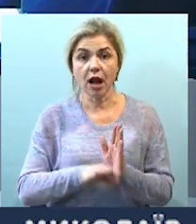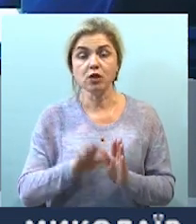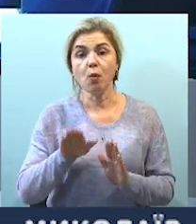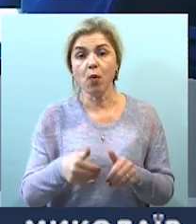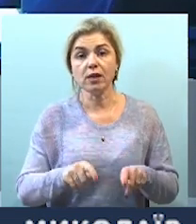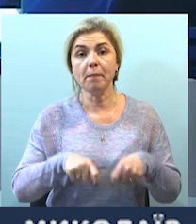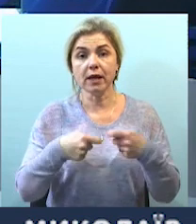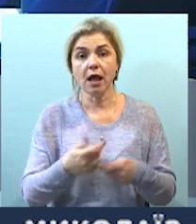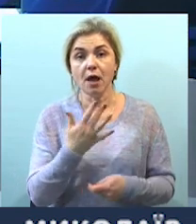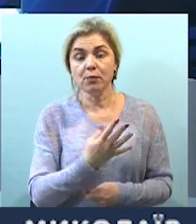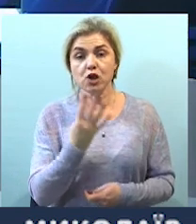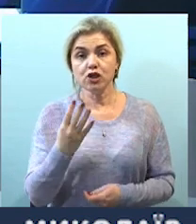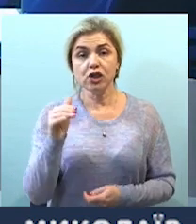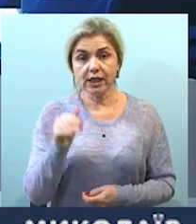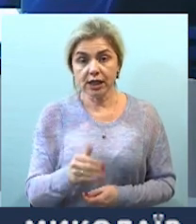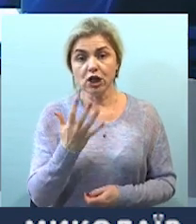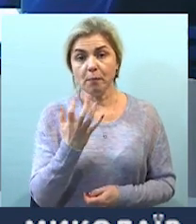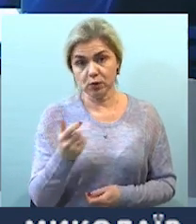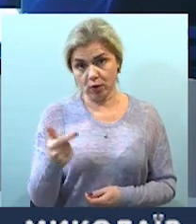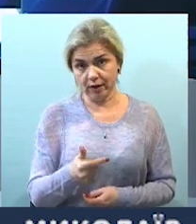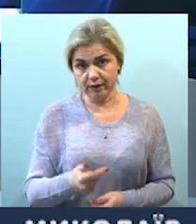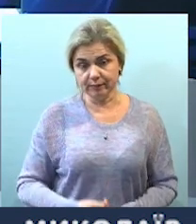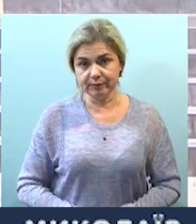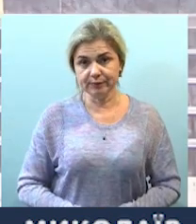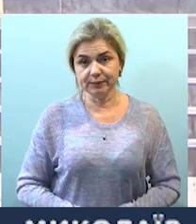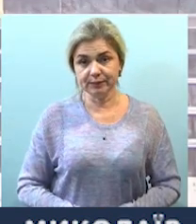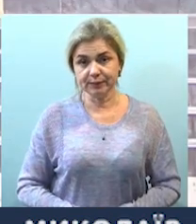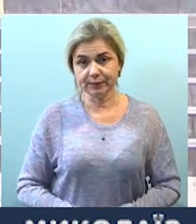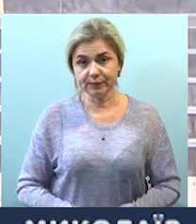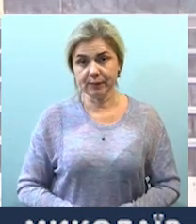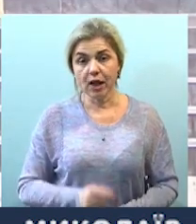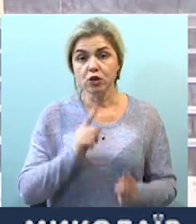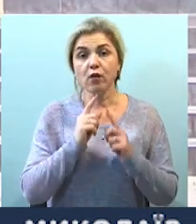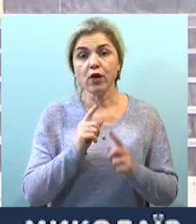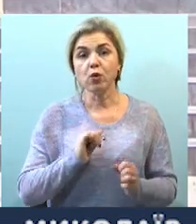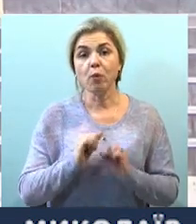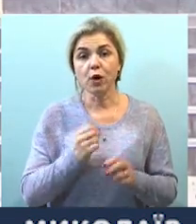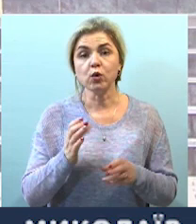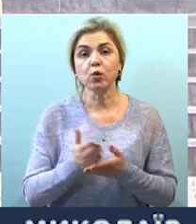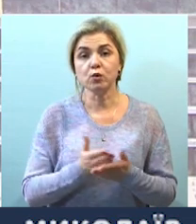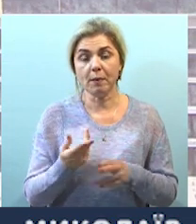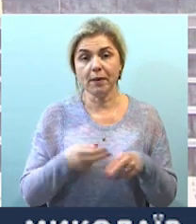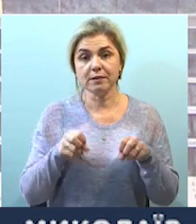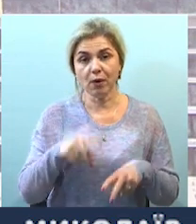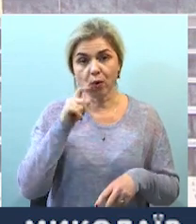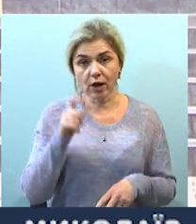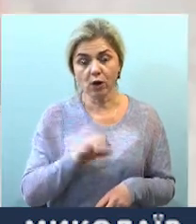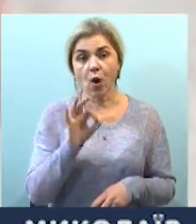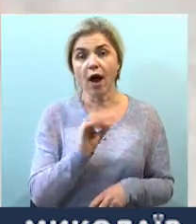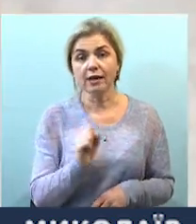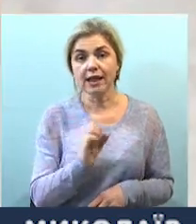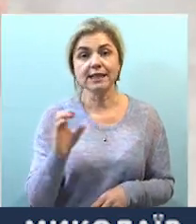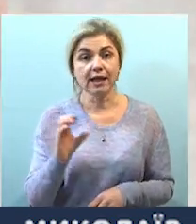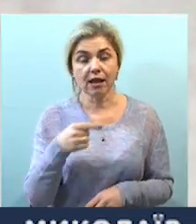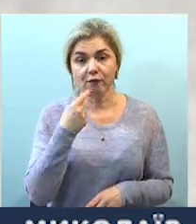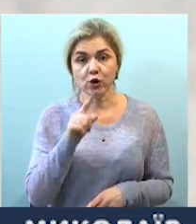йому 54 тисяч 500 гривень. Речник управління Служби безпеки України Андрій Середич говорить,